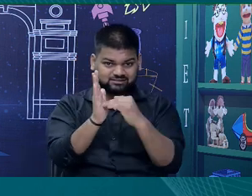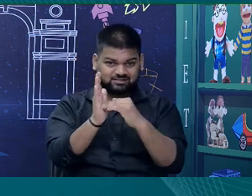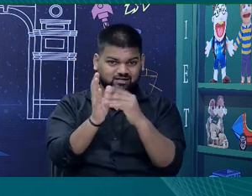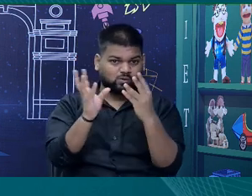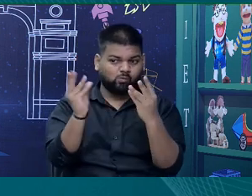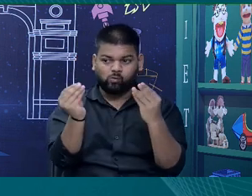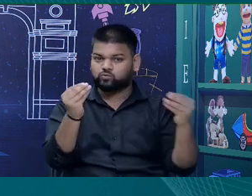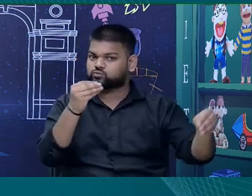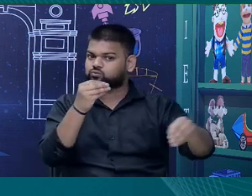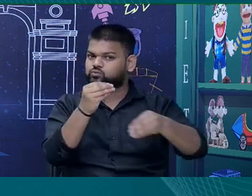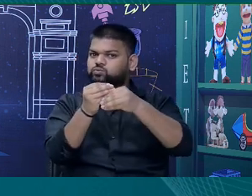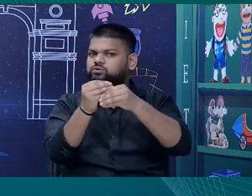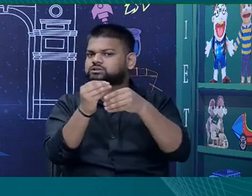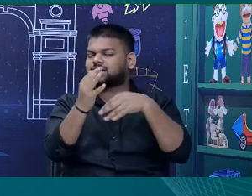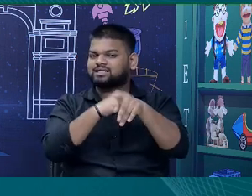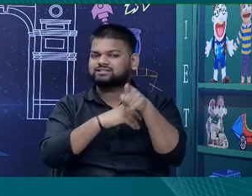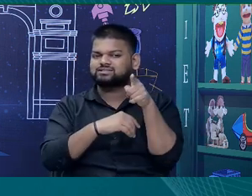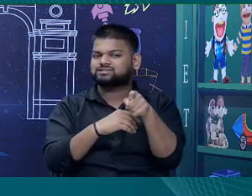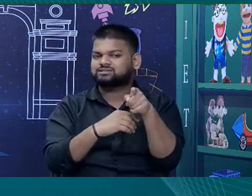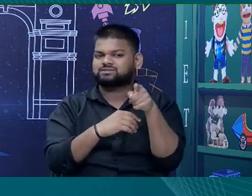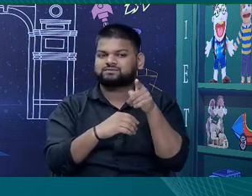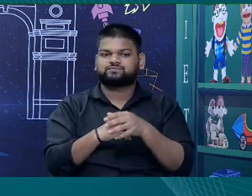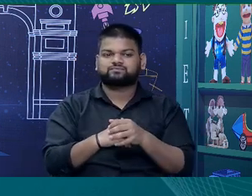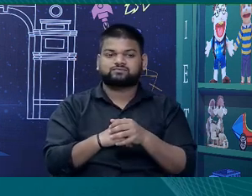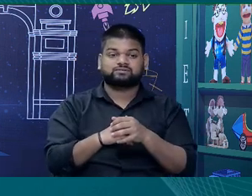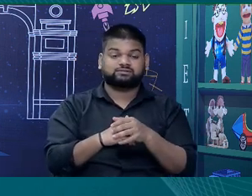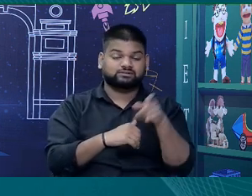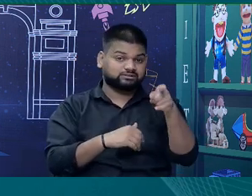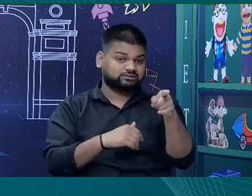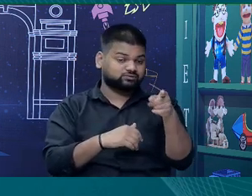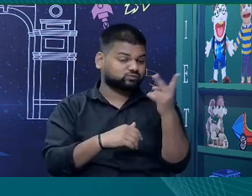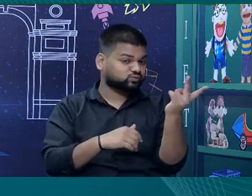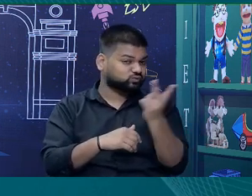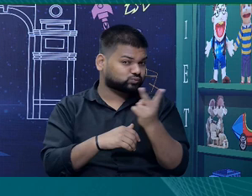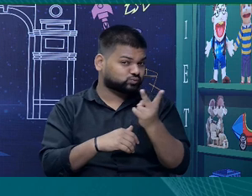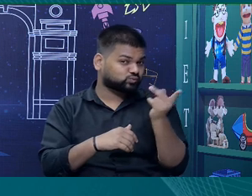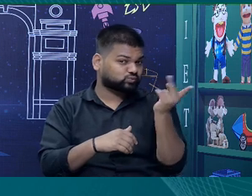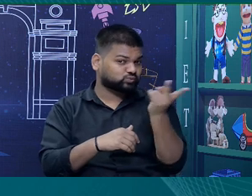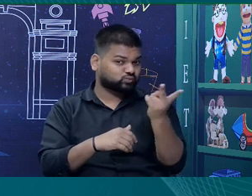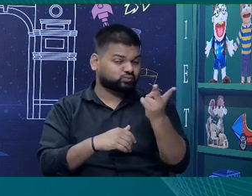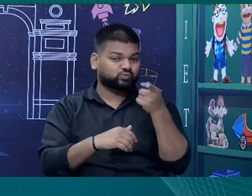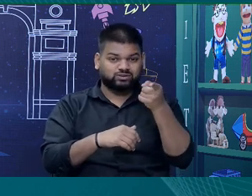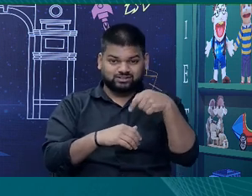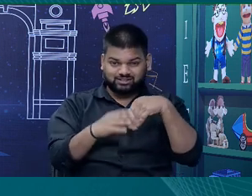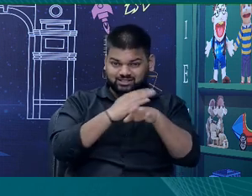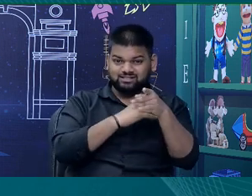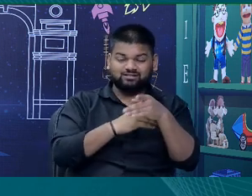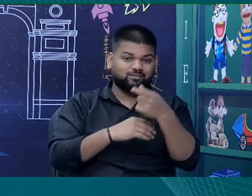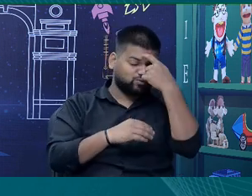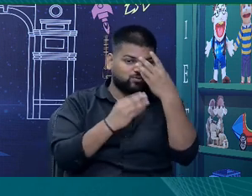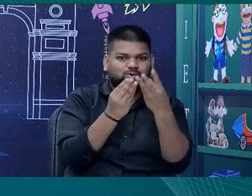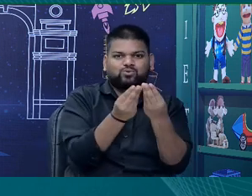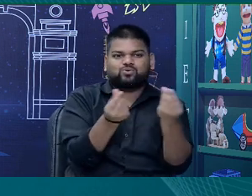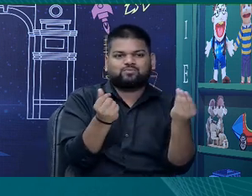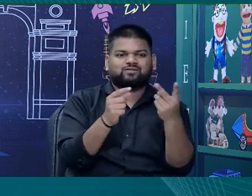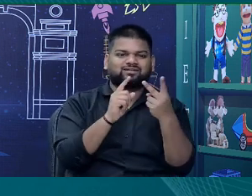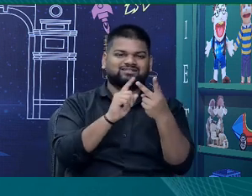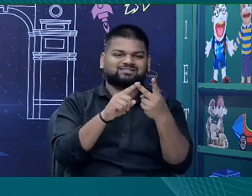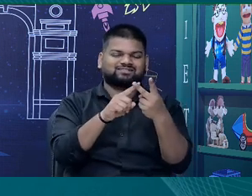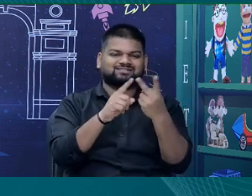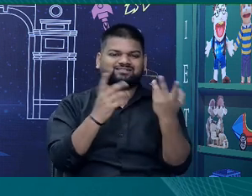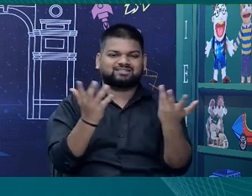+ 7 सीडी आपको अलजेब्राइक एक्सप्रेशन पढ़ कर उनके फैक्टर्स को आईडेंटिफाई करना है सेकंड क्वेश्चन है स्टेट वेदर डी फॉलोइंग